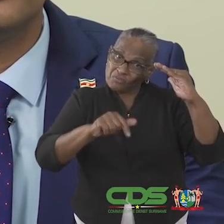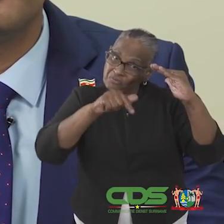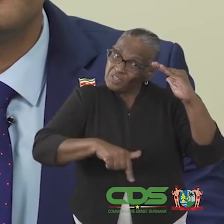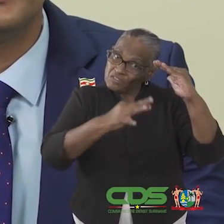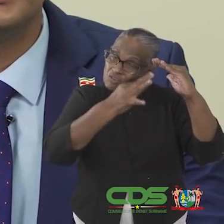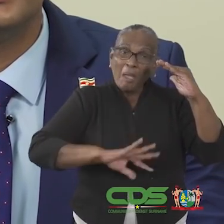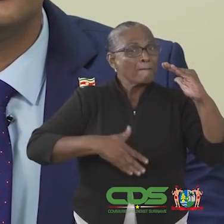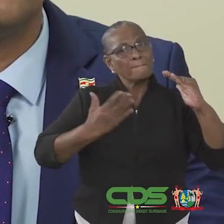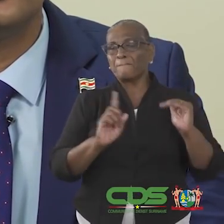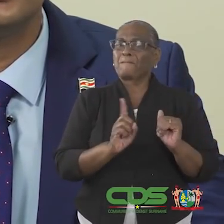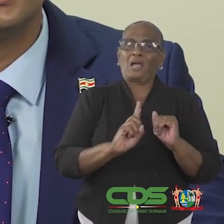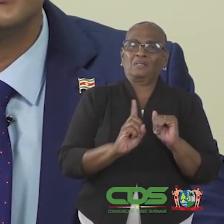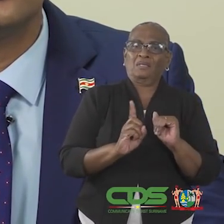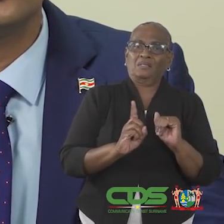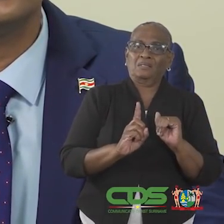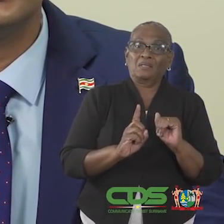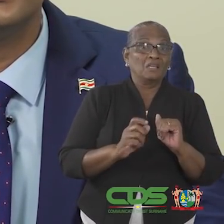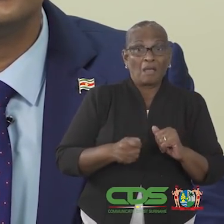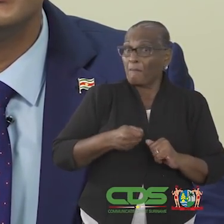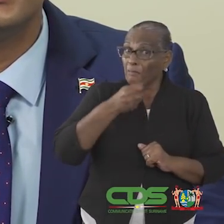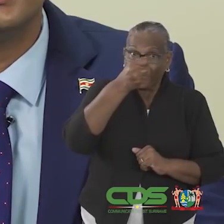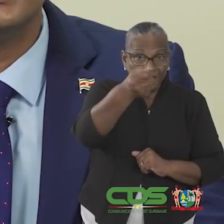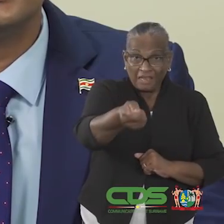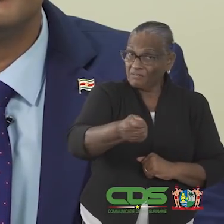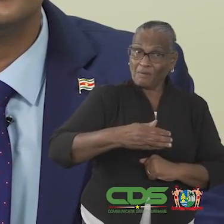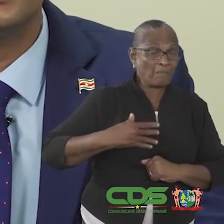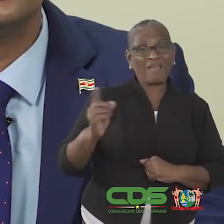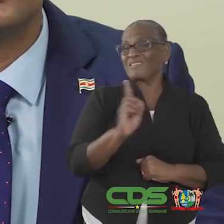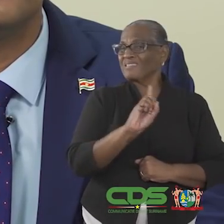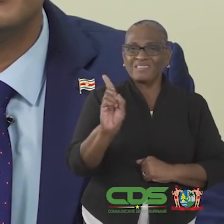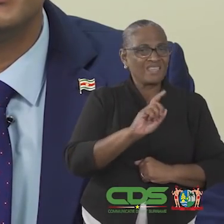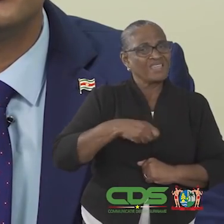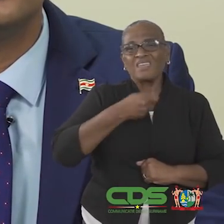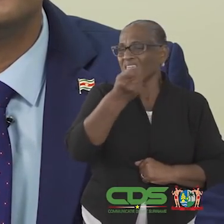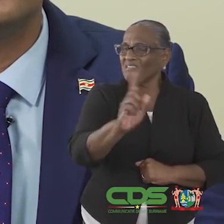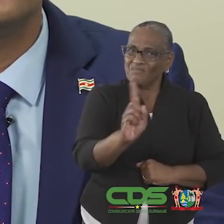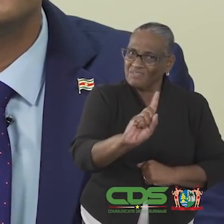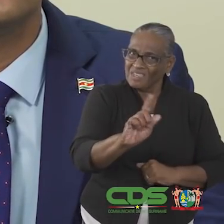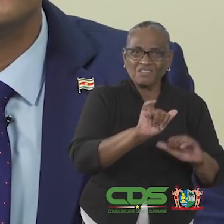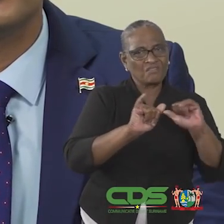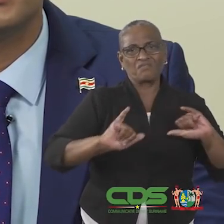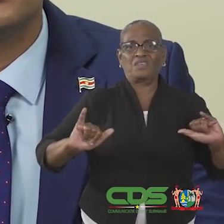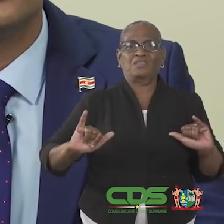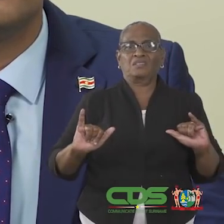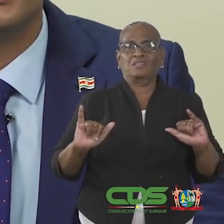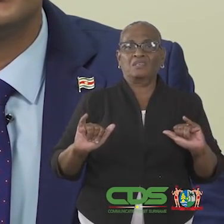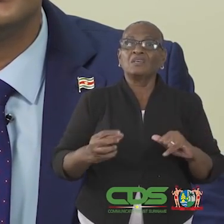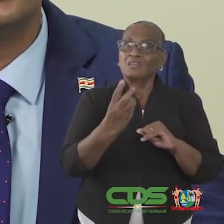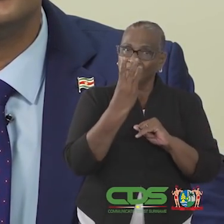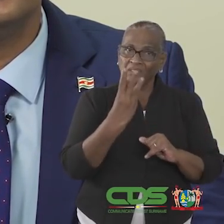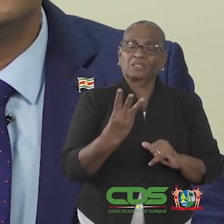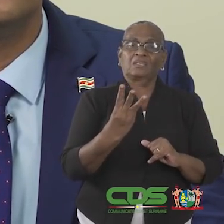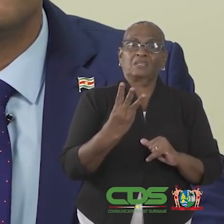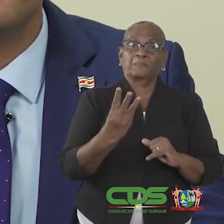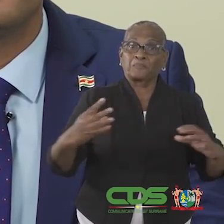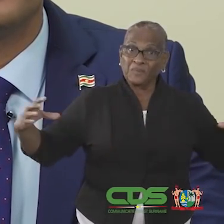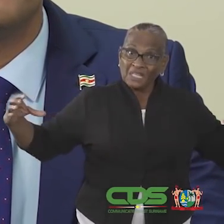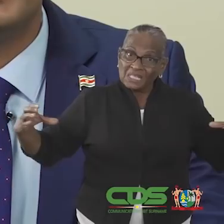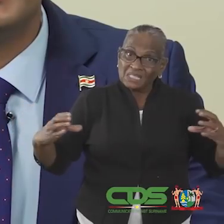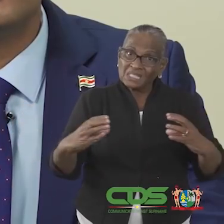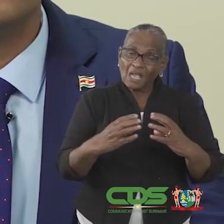te houden. Hiervoor zal er nog steeds geen dispensatie worden verleend. Maatregel 3.